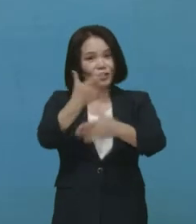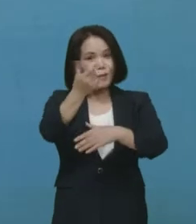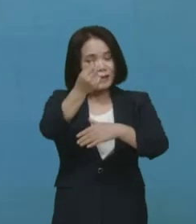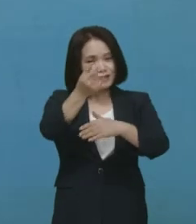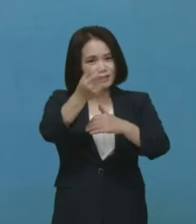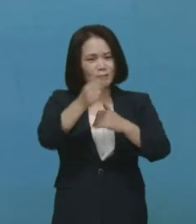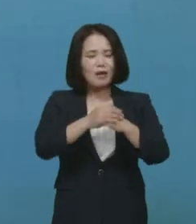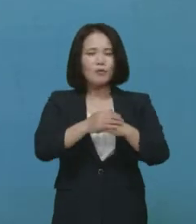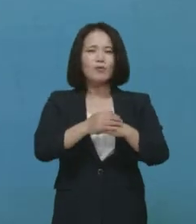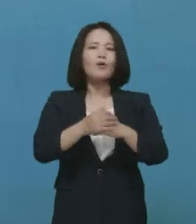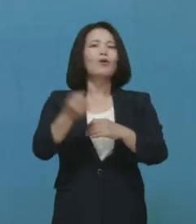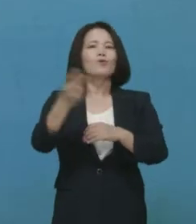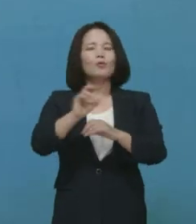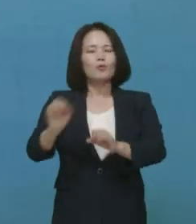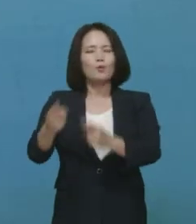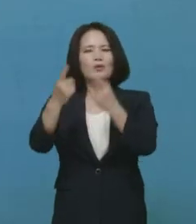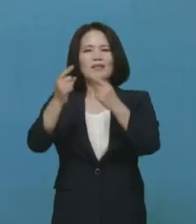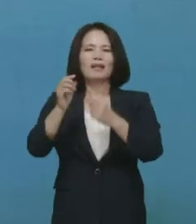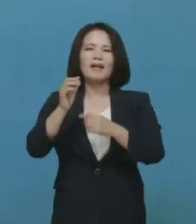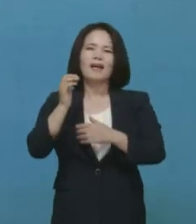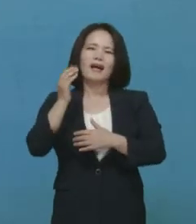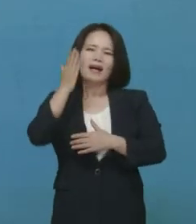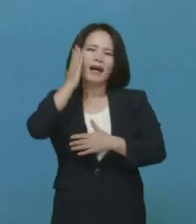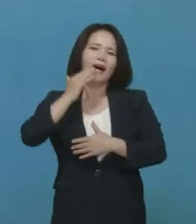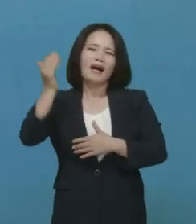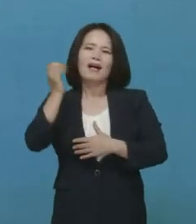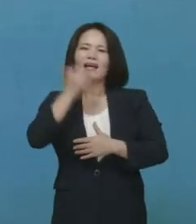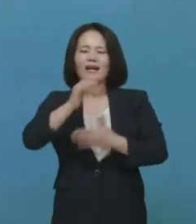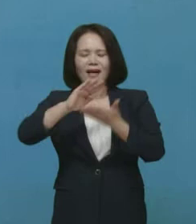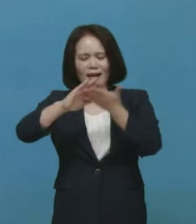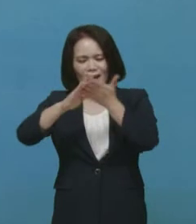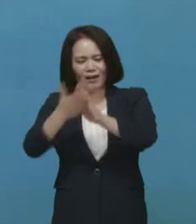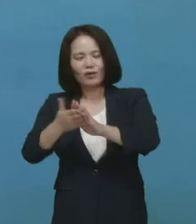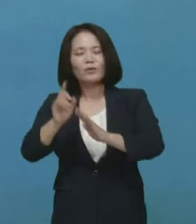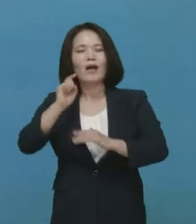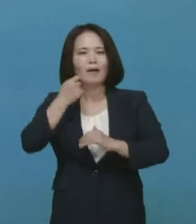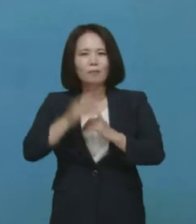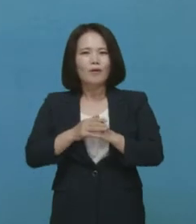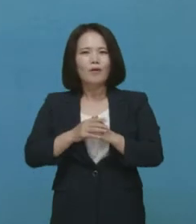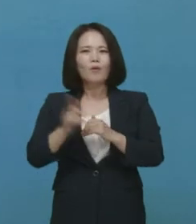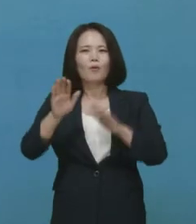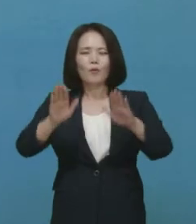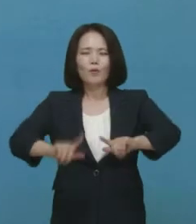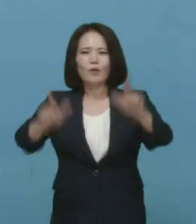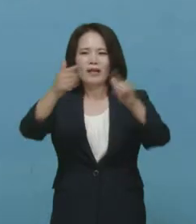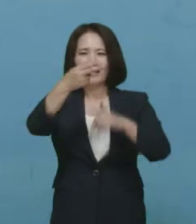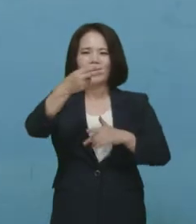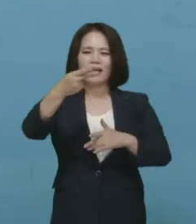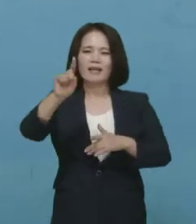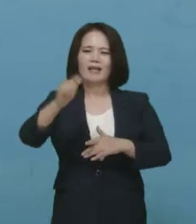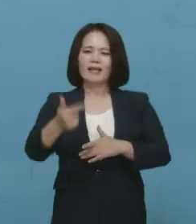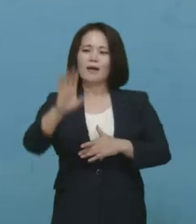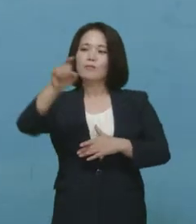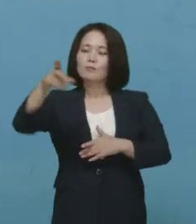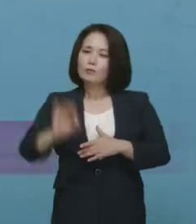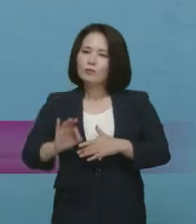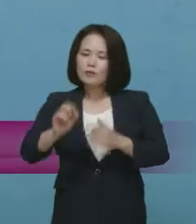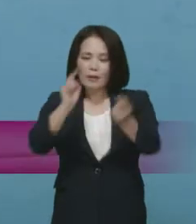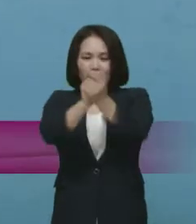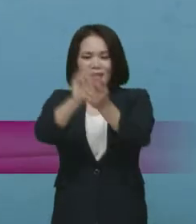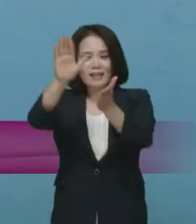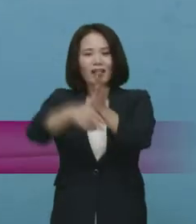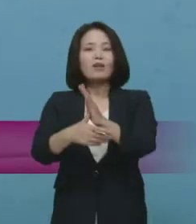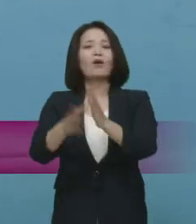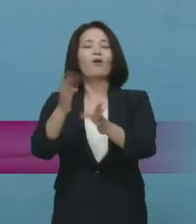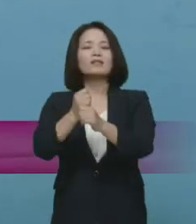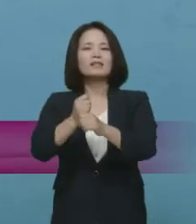단풍도 못지않게 빼놓을 수가 없는데요 올해 단풍이 오는 시기는 어떻게 될까요 내일 교체가 어쿠 그 기온이 뚝